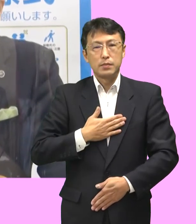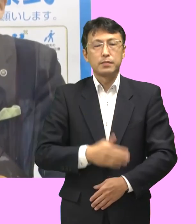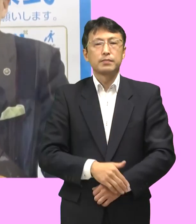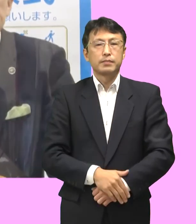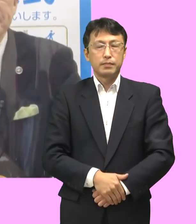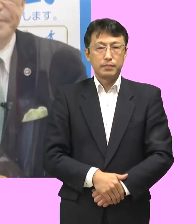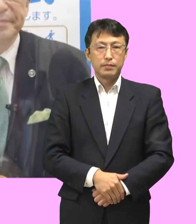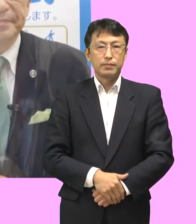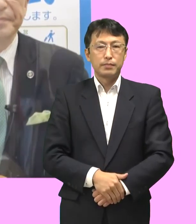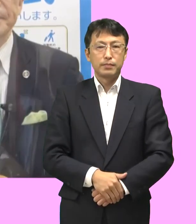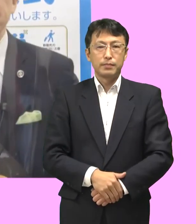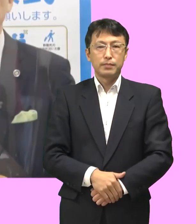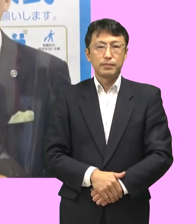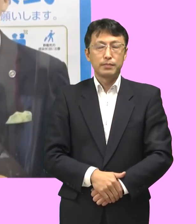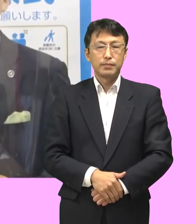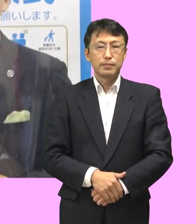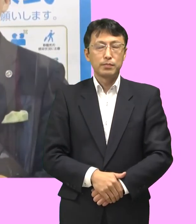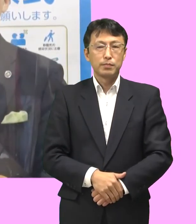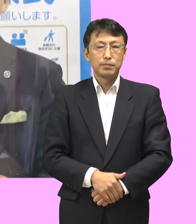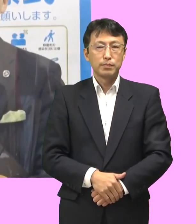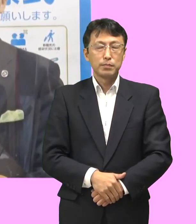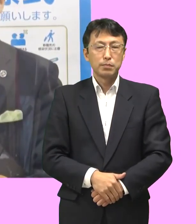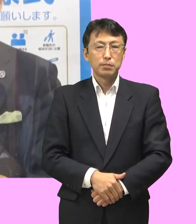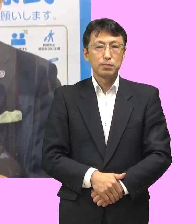よろしいですか。 はい、